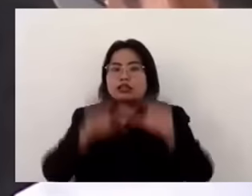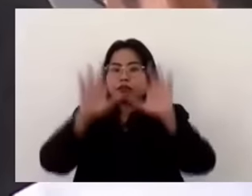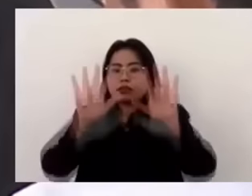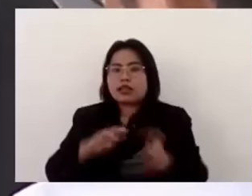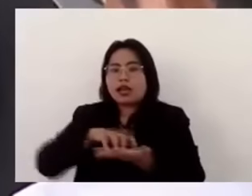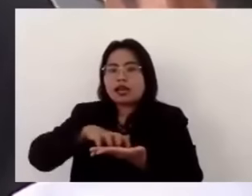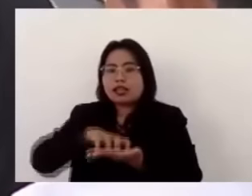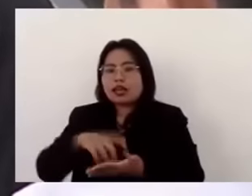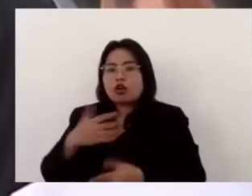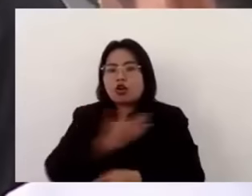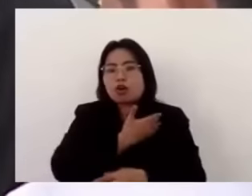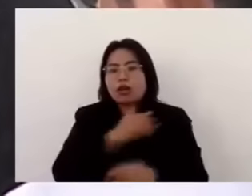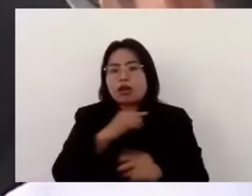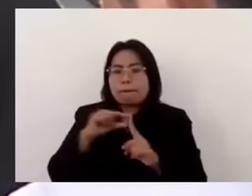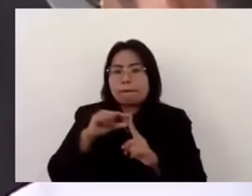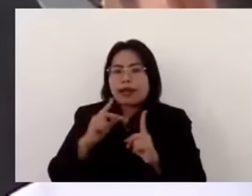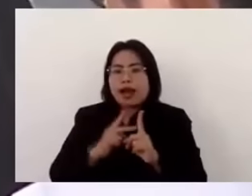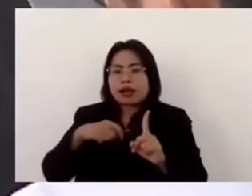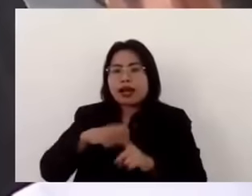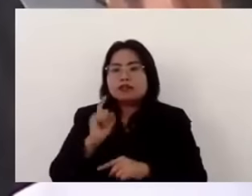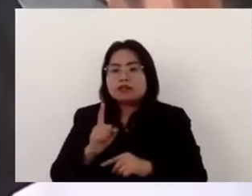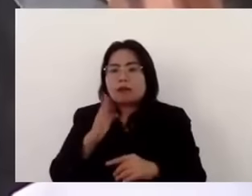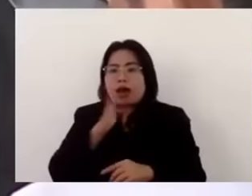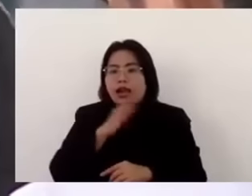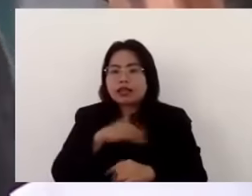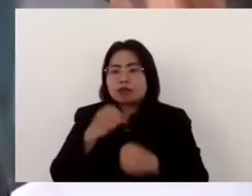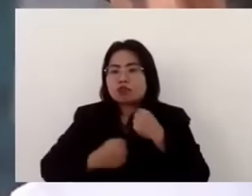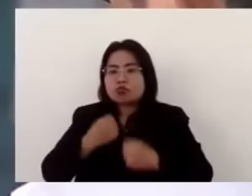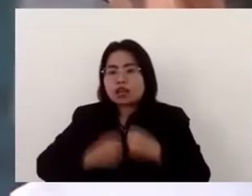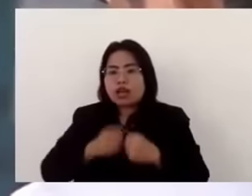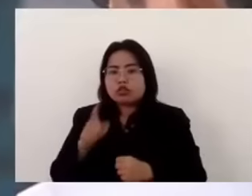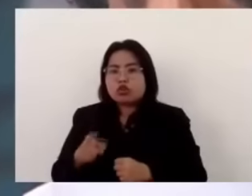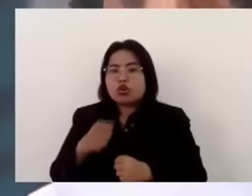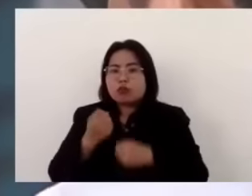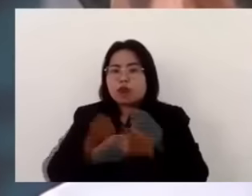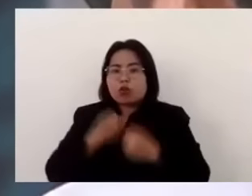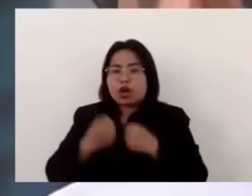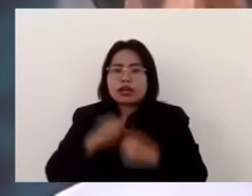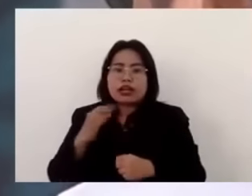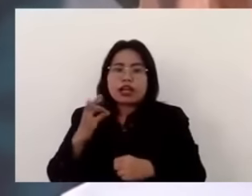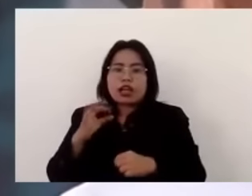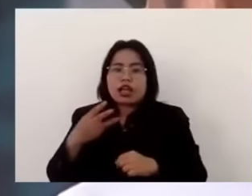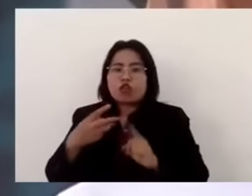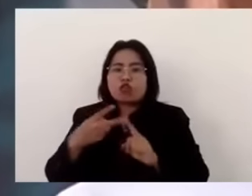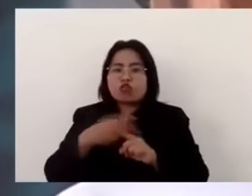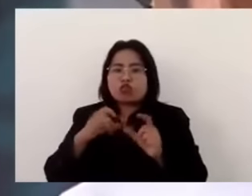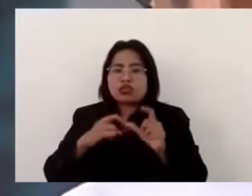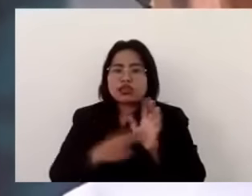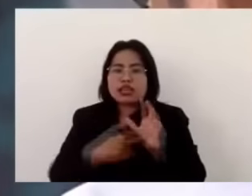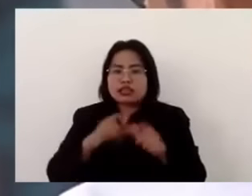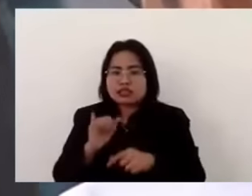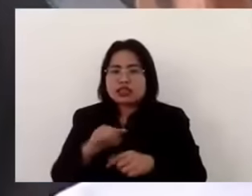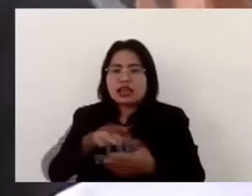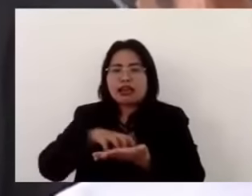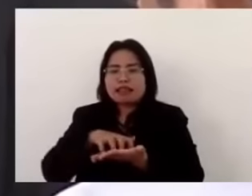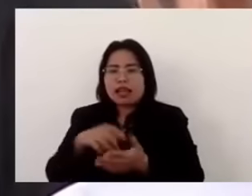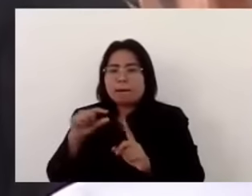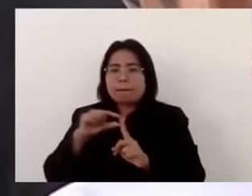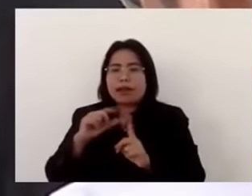banget menjadi korban PHK karena dengan alasan perusahaan-perusahaan itu melakukan efisiensi kerentanan PHK dan kemudian